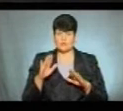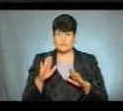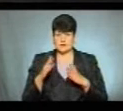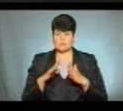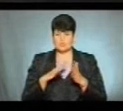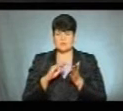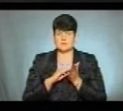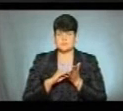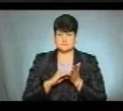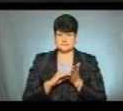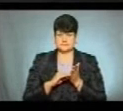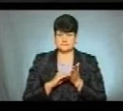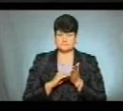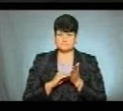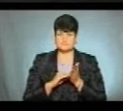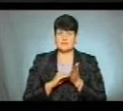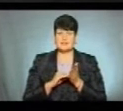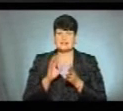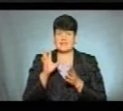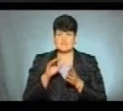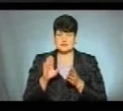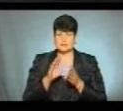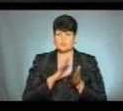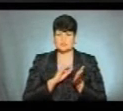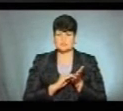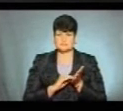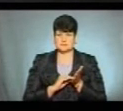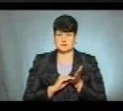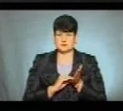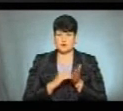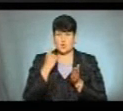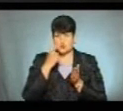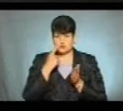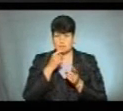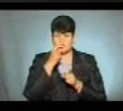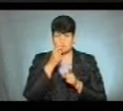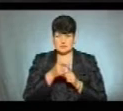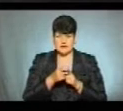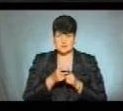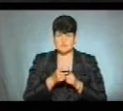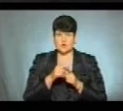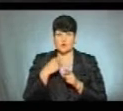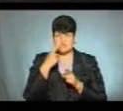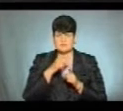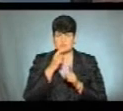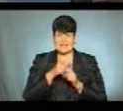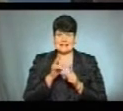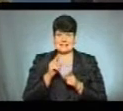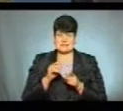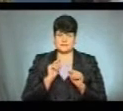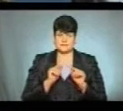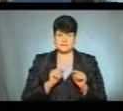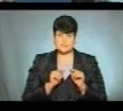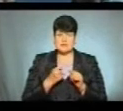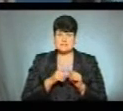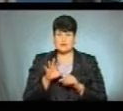були зазначені вихідні дані, але не всі. Не було зазначено саме особи, відповідальних осіб, відповідальних за випуск. Це